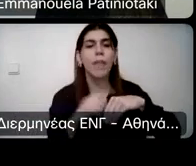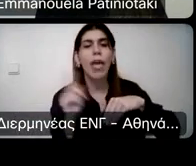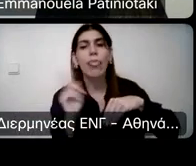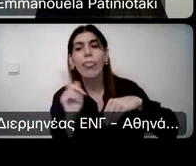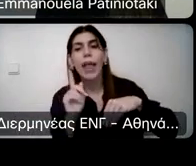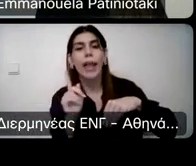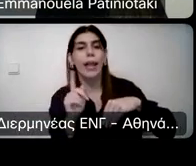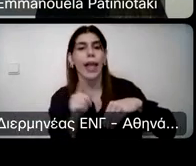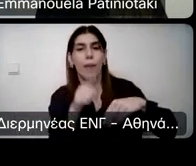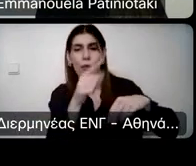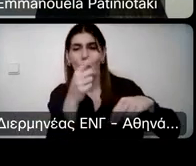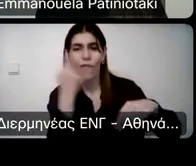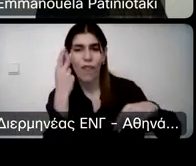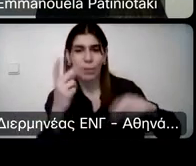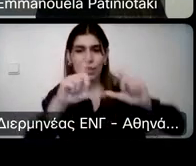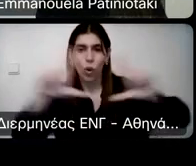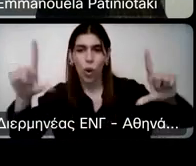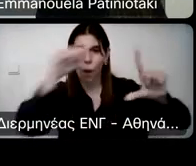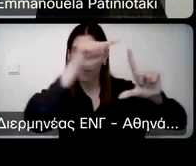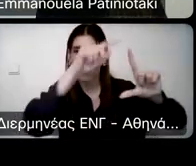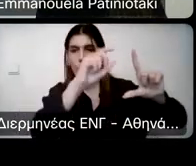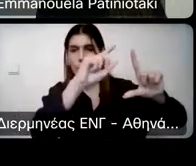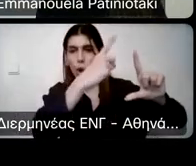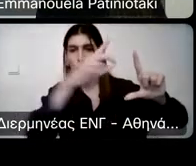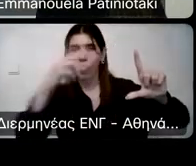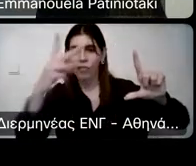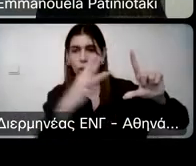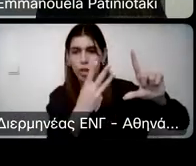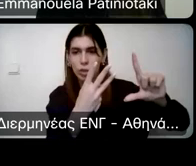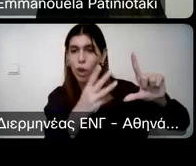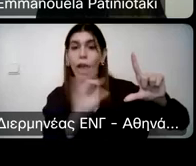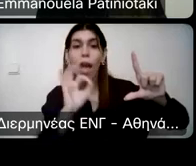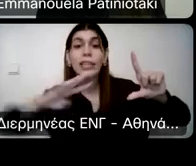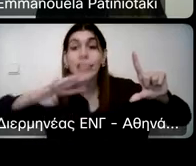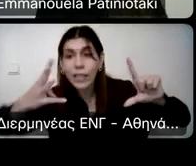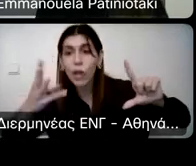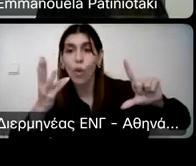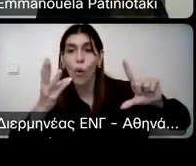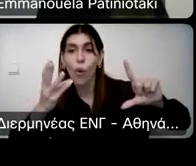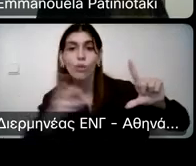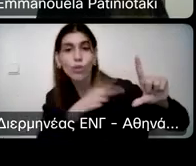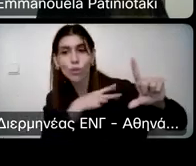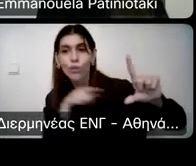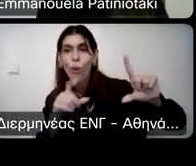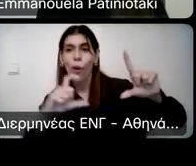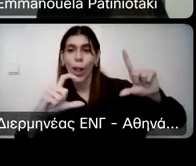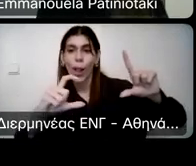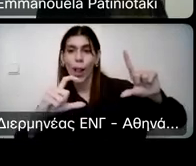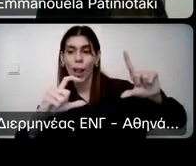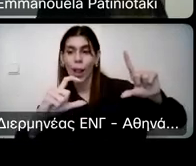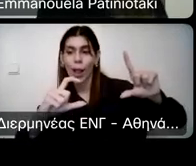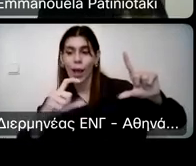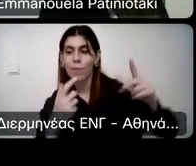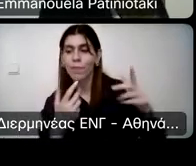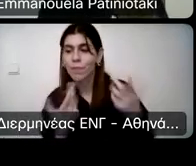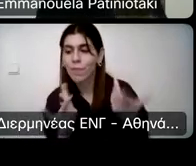τρίτο σχήμα που βλέπουμε στην εικόνα, αλλά το τελευταίο. Είναι το αντίστοιχο του αγγλικού inclusion. Η ένταξη είναι,